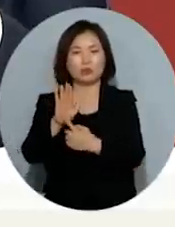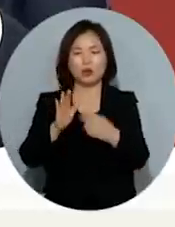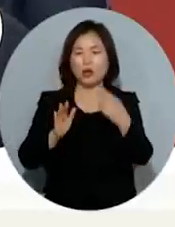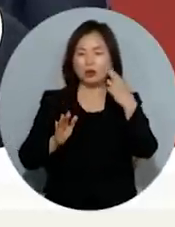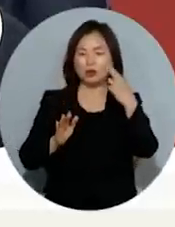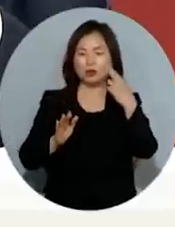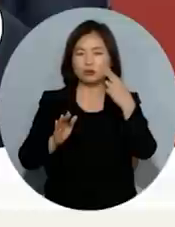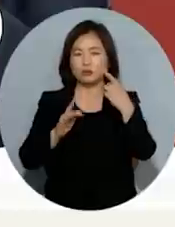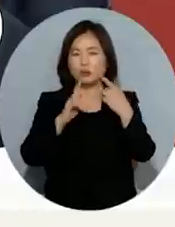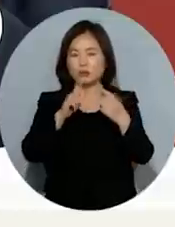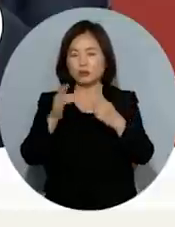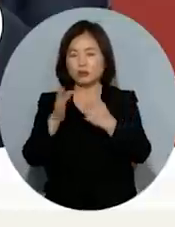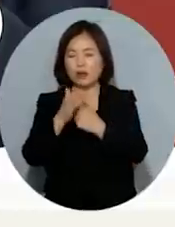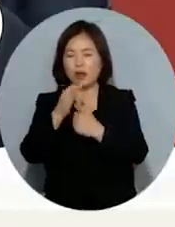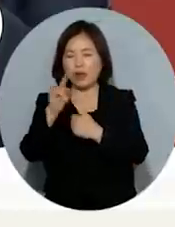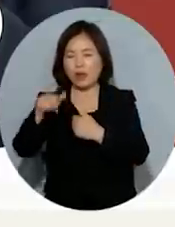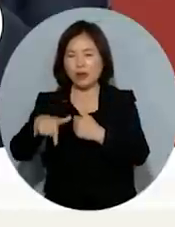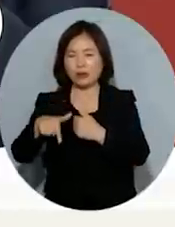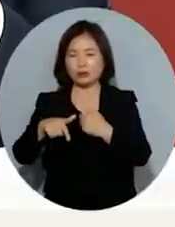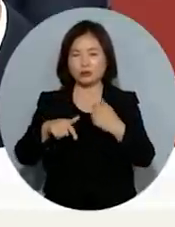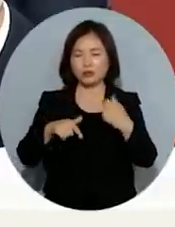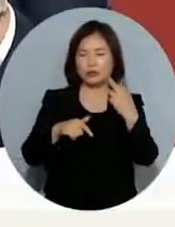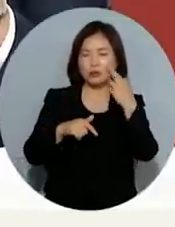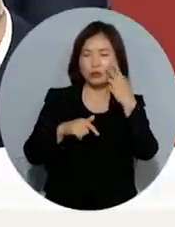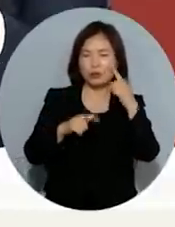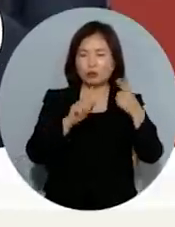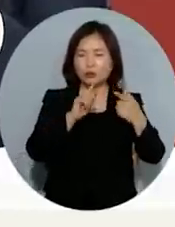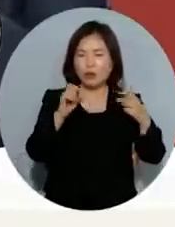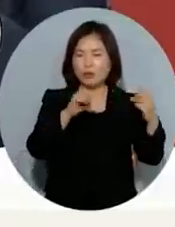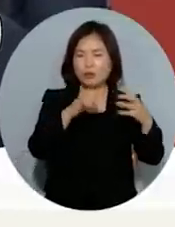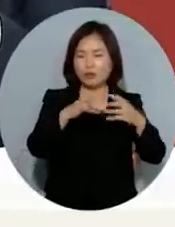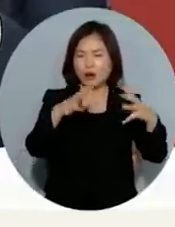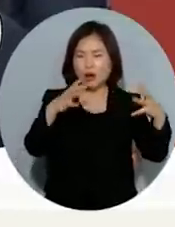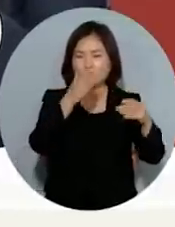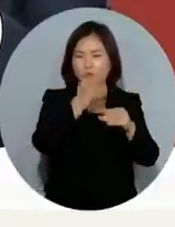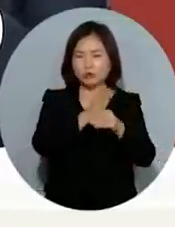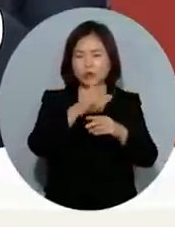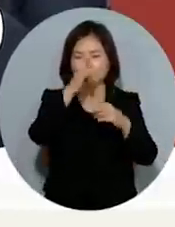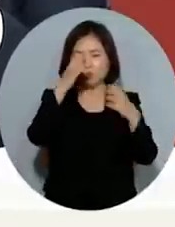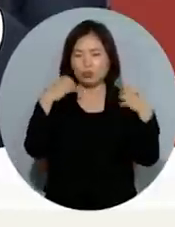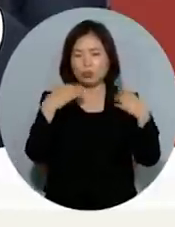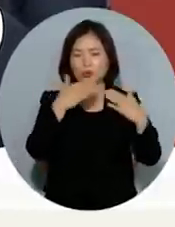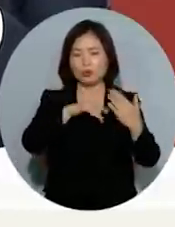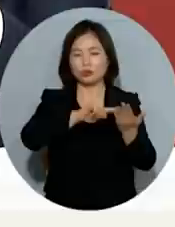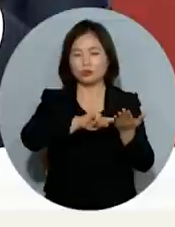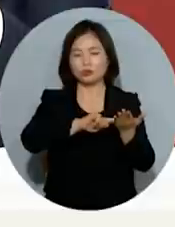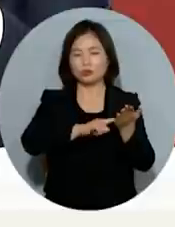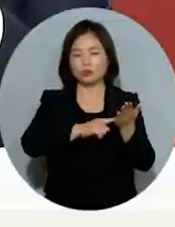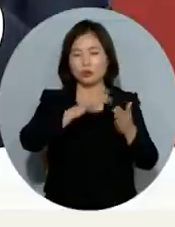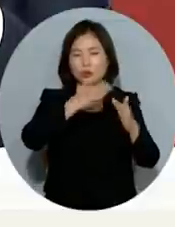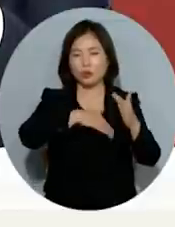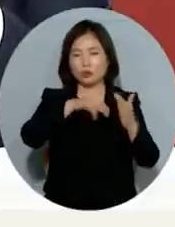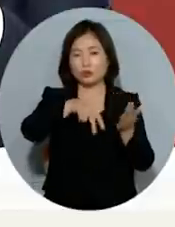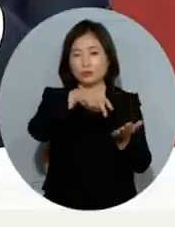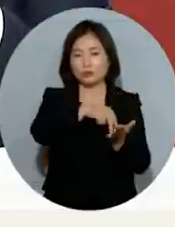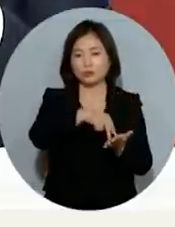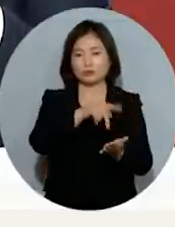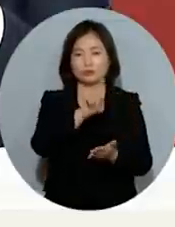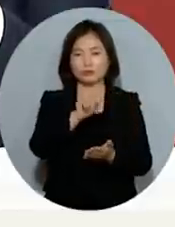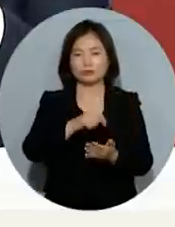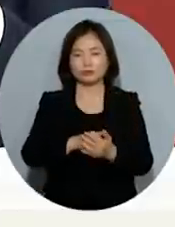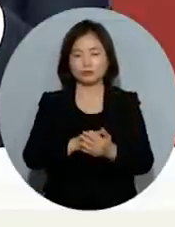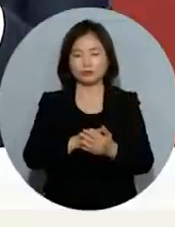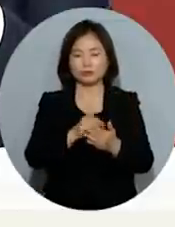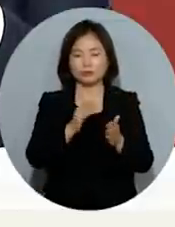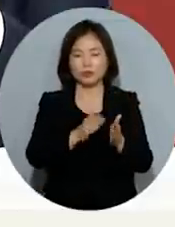미국의 그만큼이나 지금 핵 상태가 제야에서는 뭐 어떤 얘기도 나오지만 네? 미 정부의 공식 입장은 지금 그